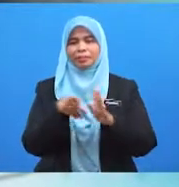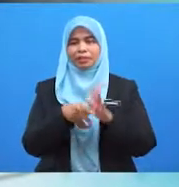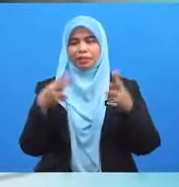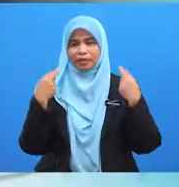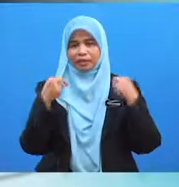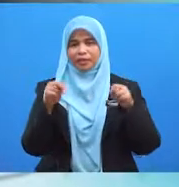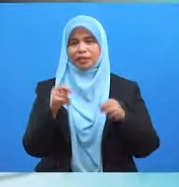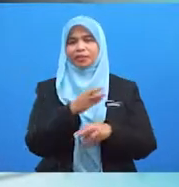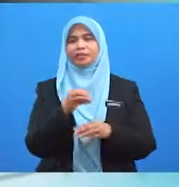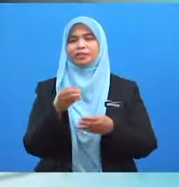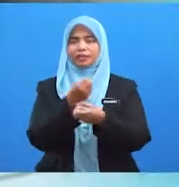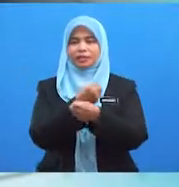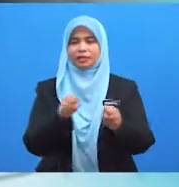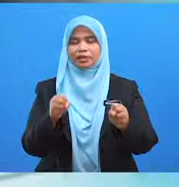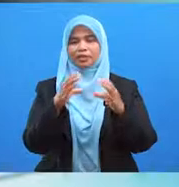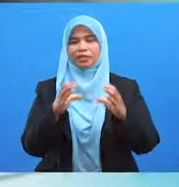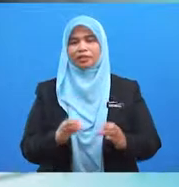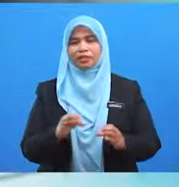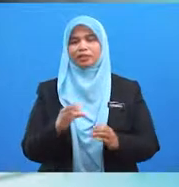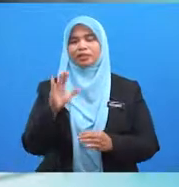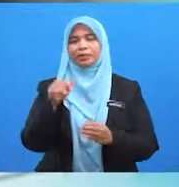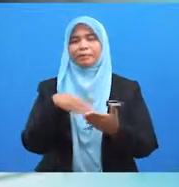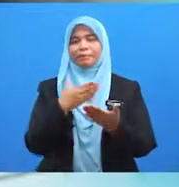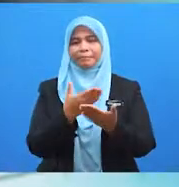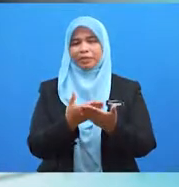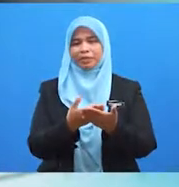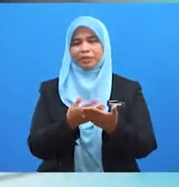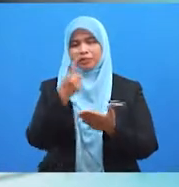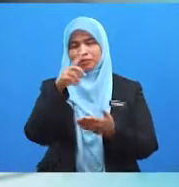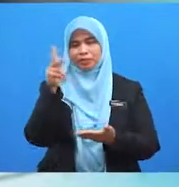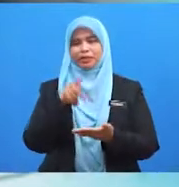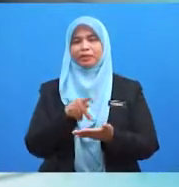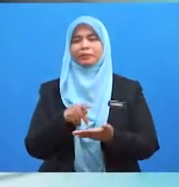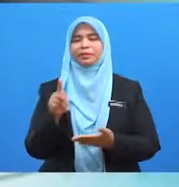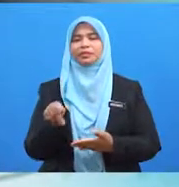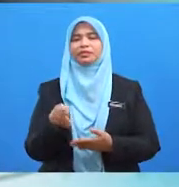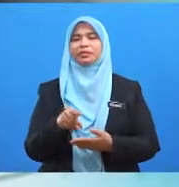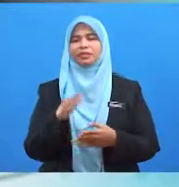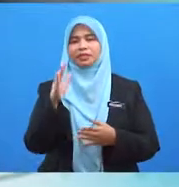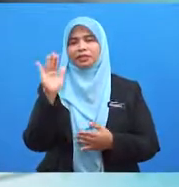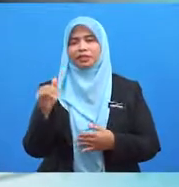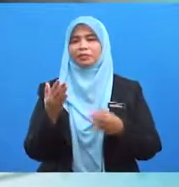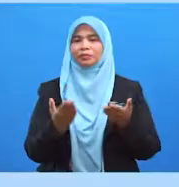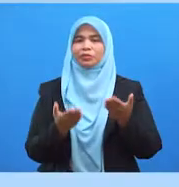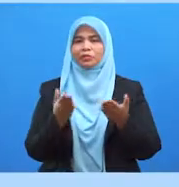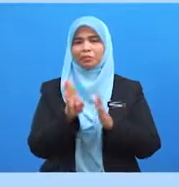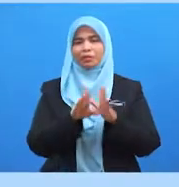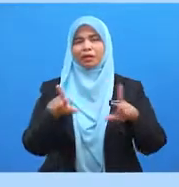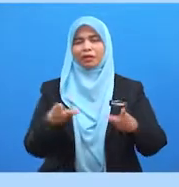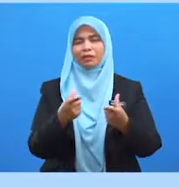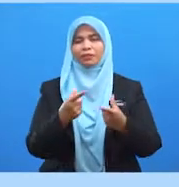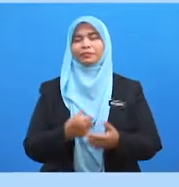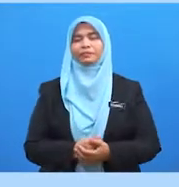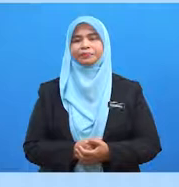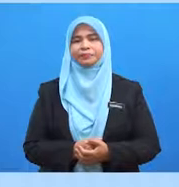menyediakan strategi yang berkesan untuk menangani ketidakpastian yang mungkin berlaku.